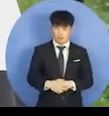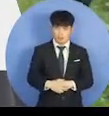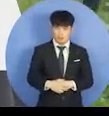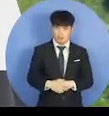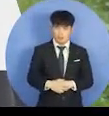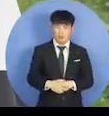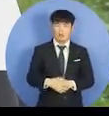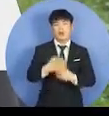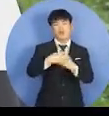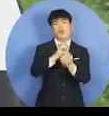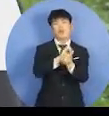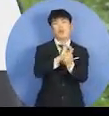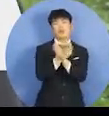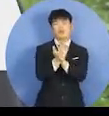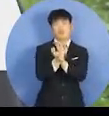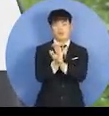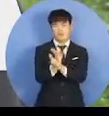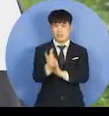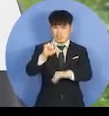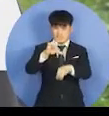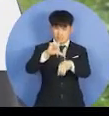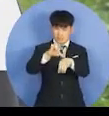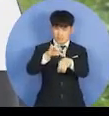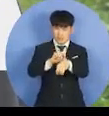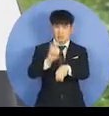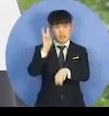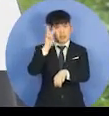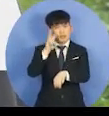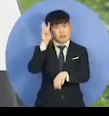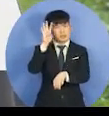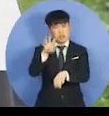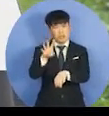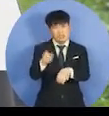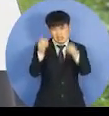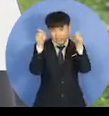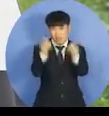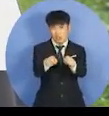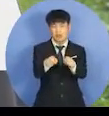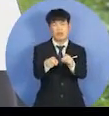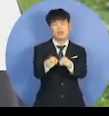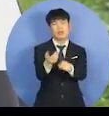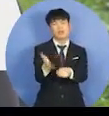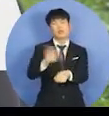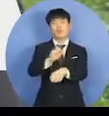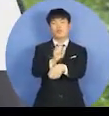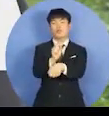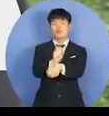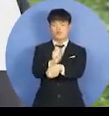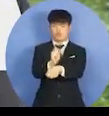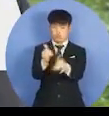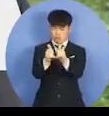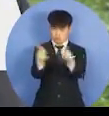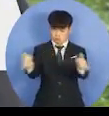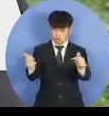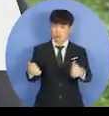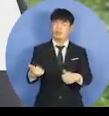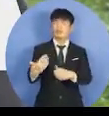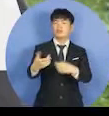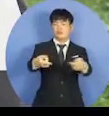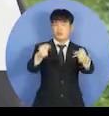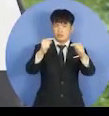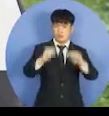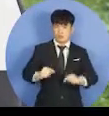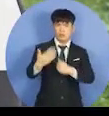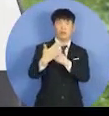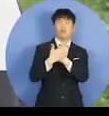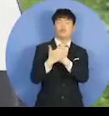수정하는 시간이 한 3, 4일밖에 안 되는데 그래도 시청 공무원 여러분들이 나오셔서 수정을